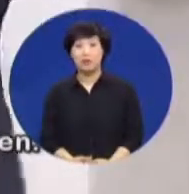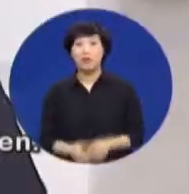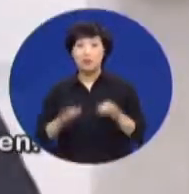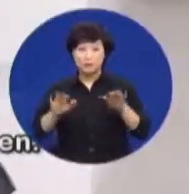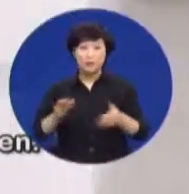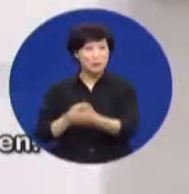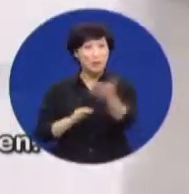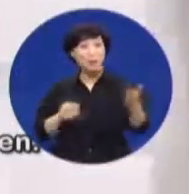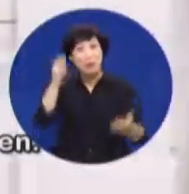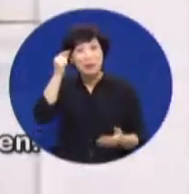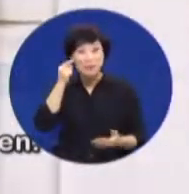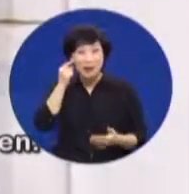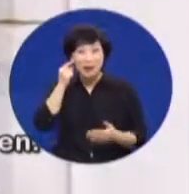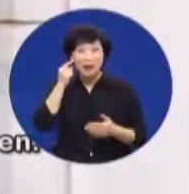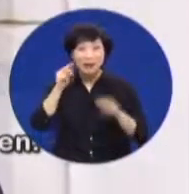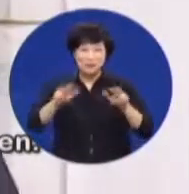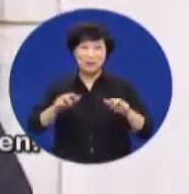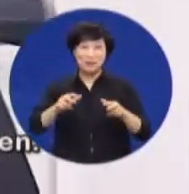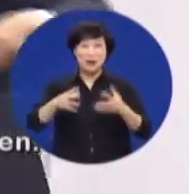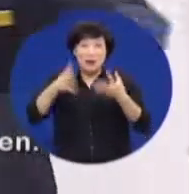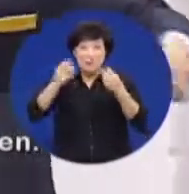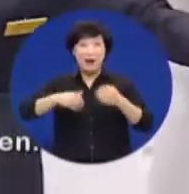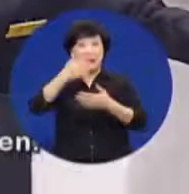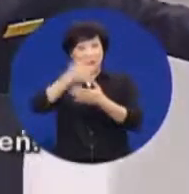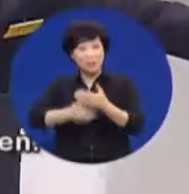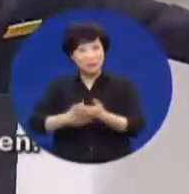오늘날에서 얼마나 많이 남았어 이게 남은 거예요 이게.